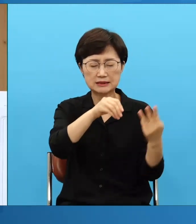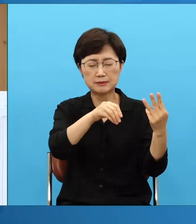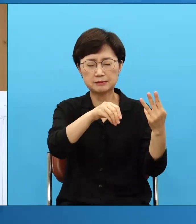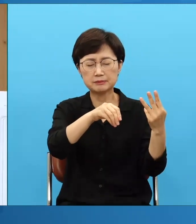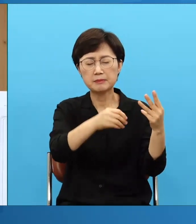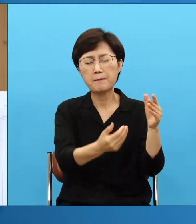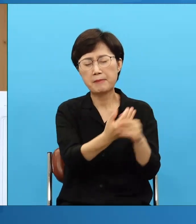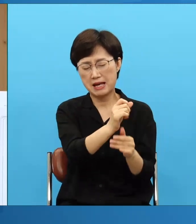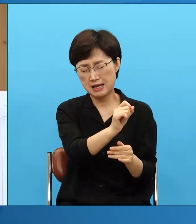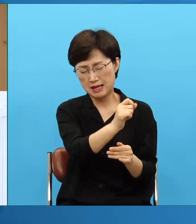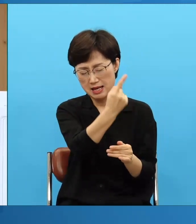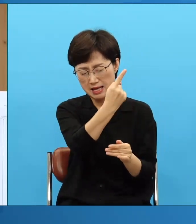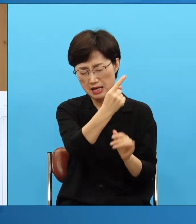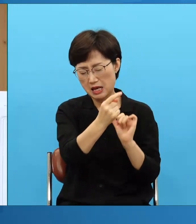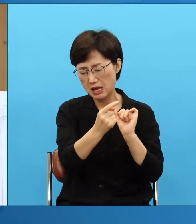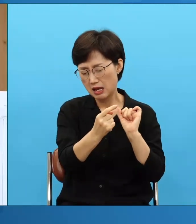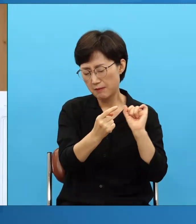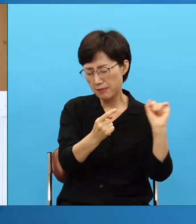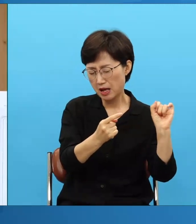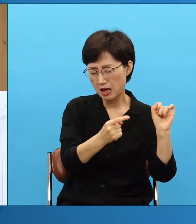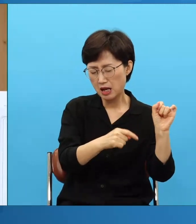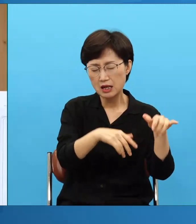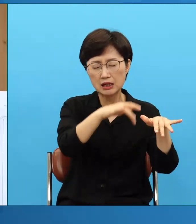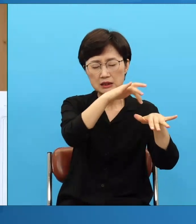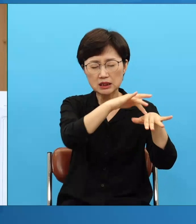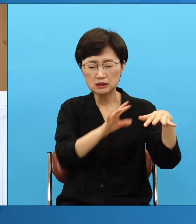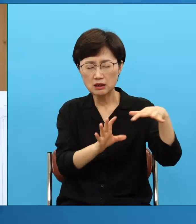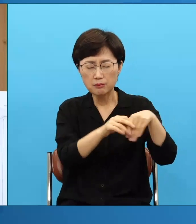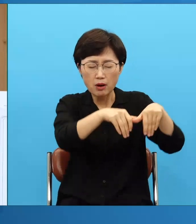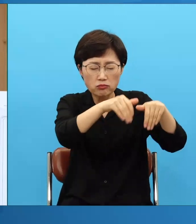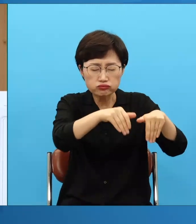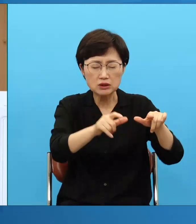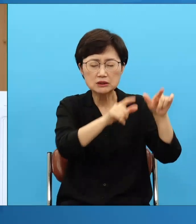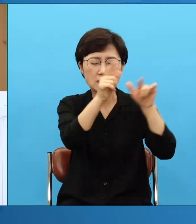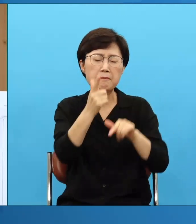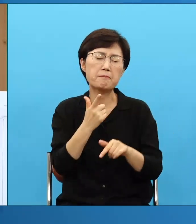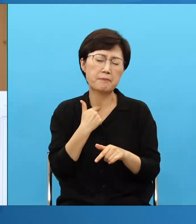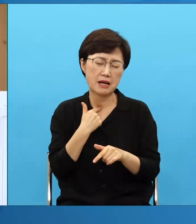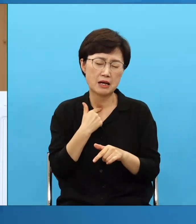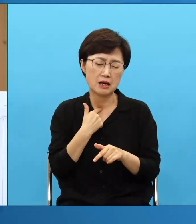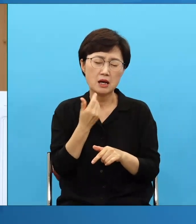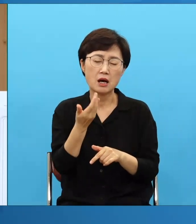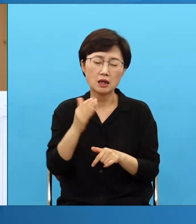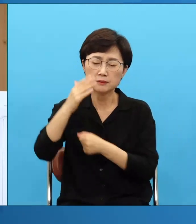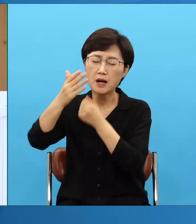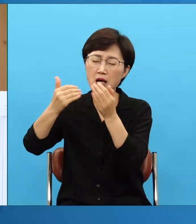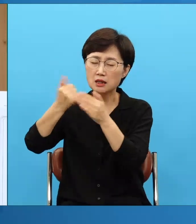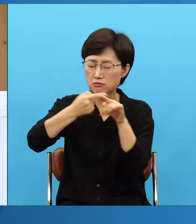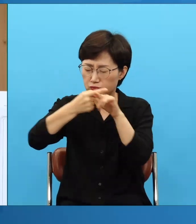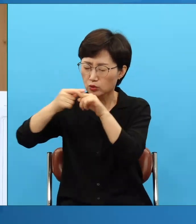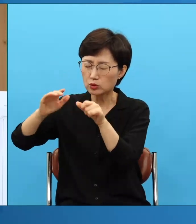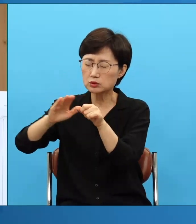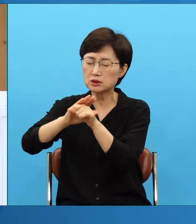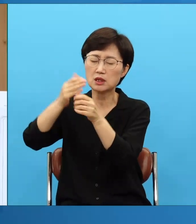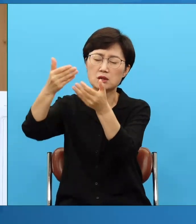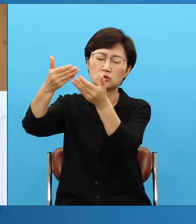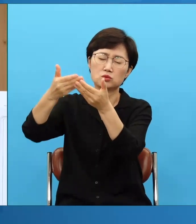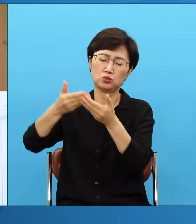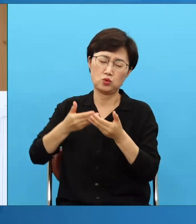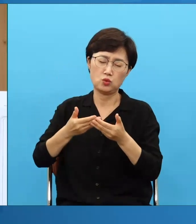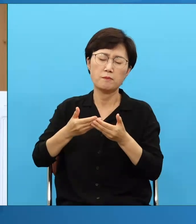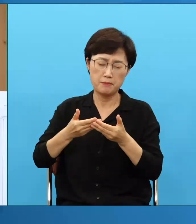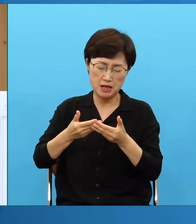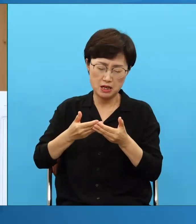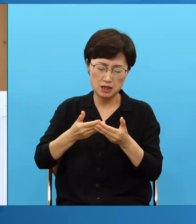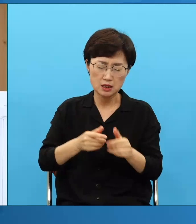노예로 전락해버린 저희들을 하나님의 무조건적인 사랑으로 구원해 주시고 하나님 자녀로 삼아 주심에 영광과 찬송을 올려드립니다. We